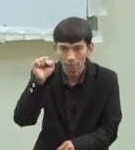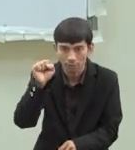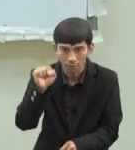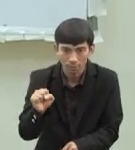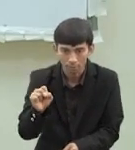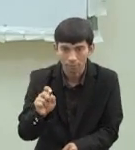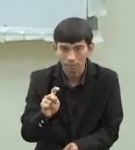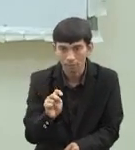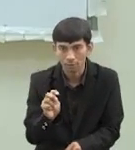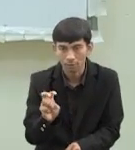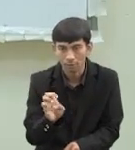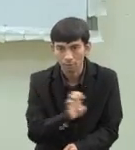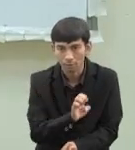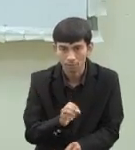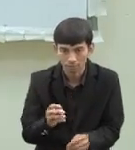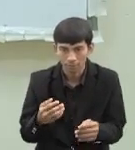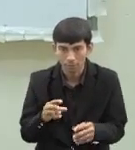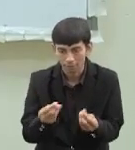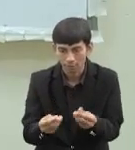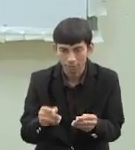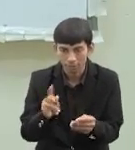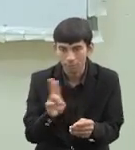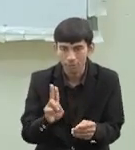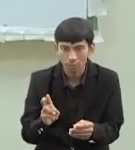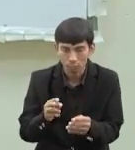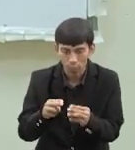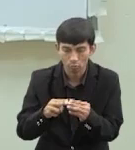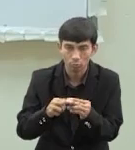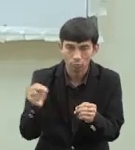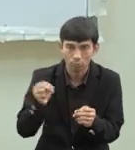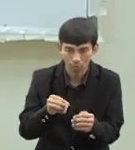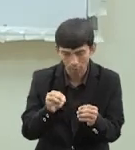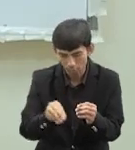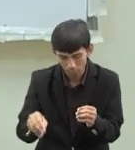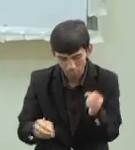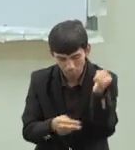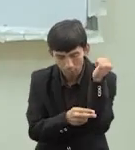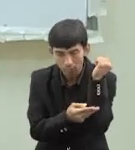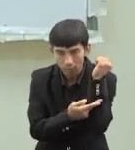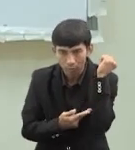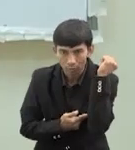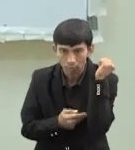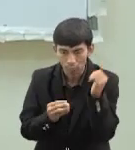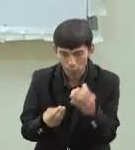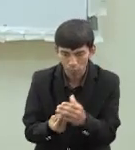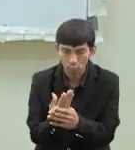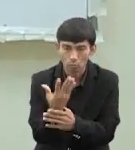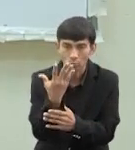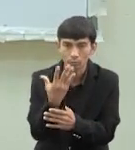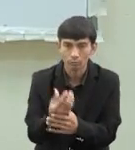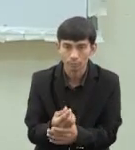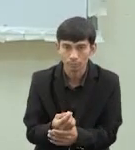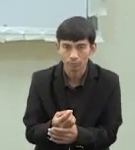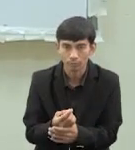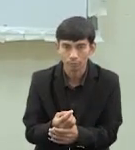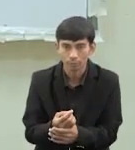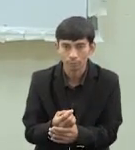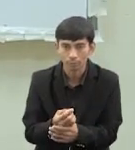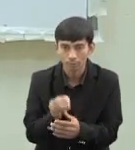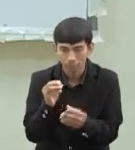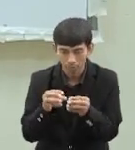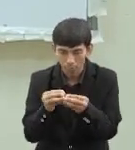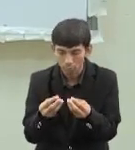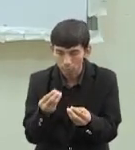chi chít bùa. Ai đâm cầu xu bàn lụt lóa. Sao màu tụ